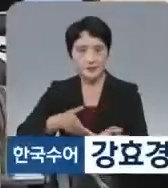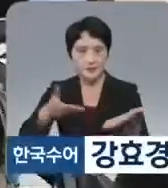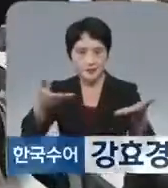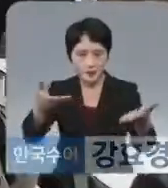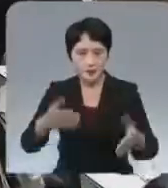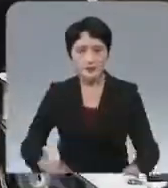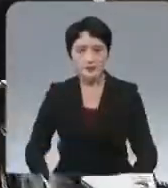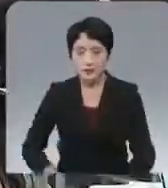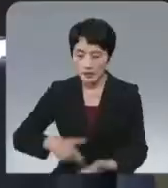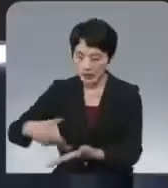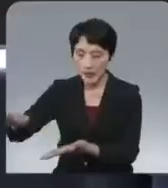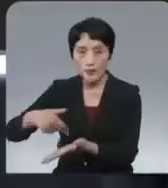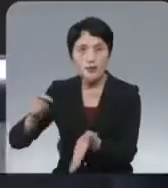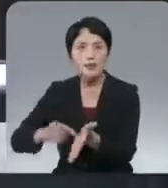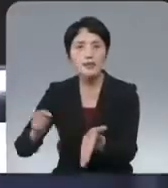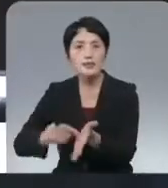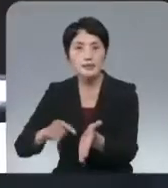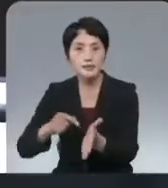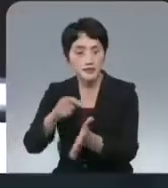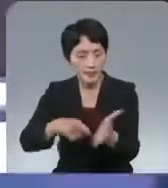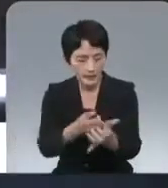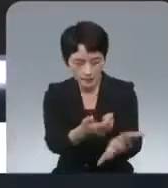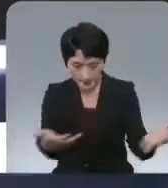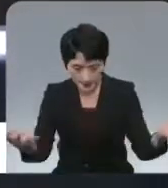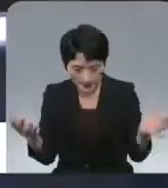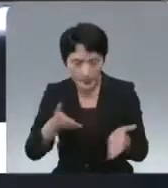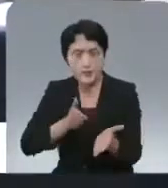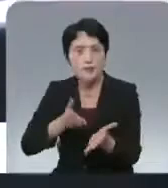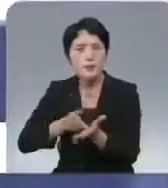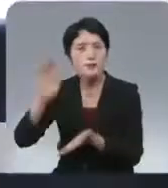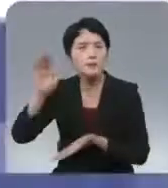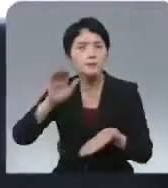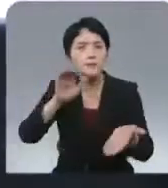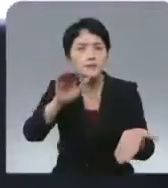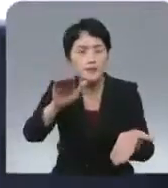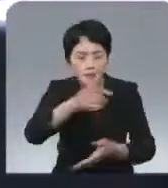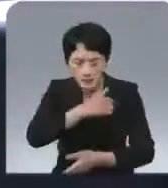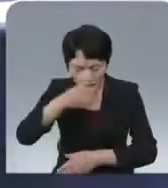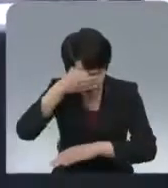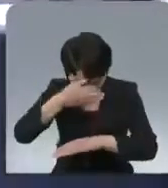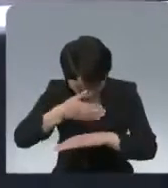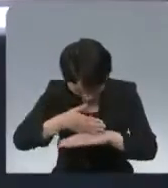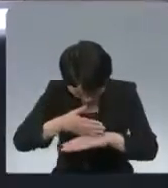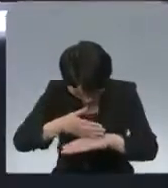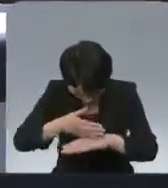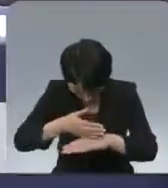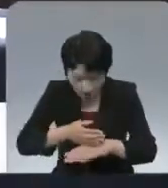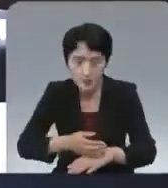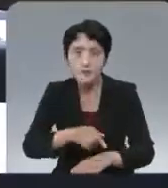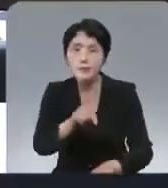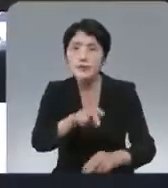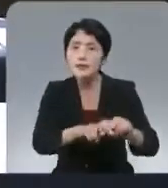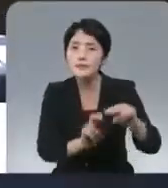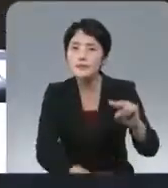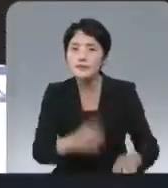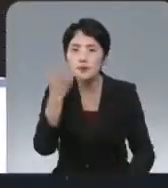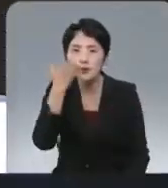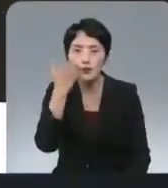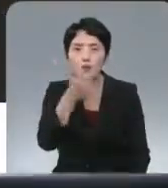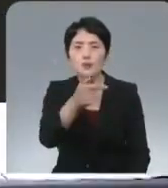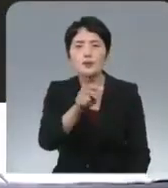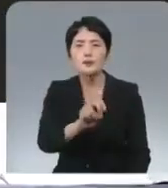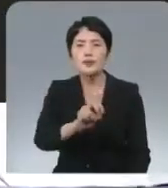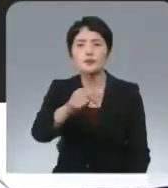19 октября нам гунхун объявил об уходе в отставку с должности председателя совета директоров